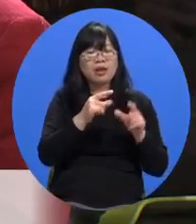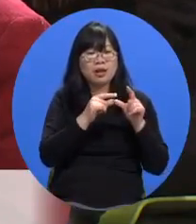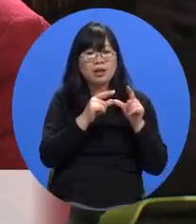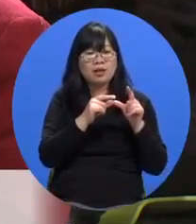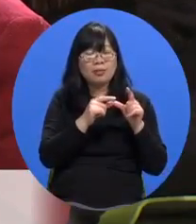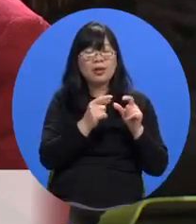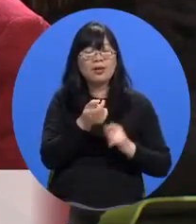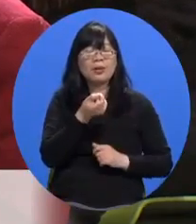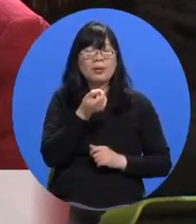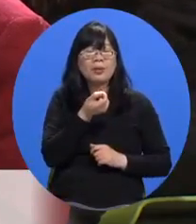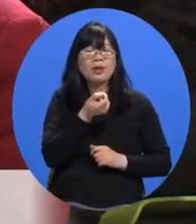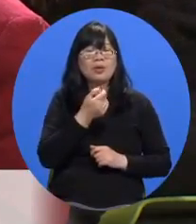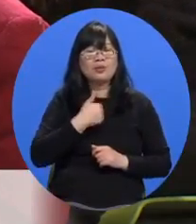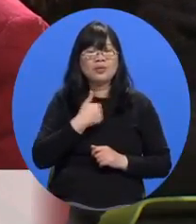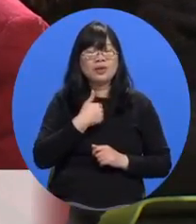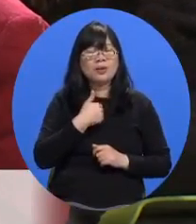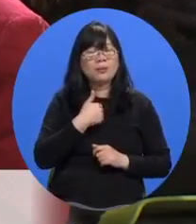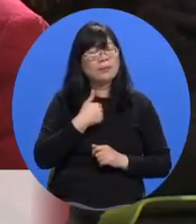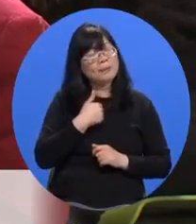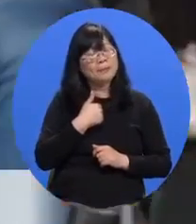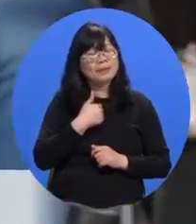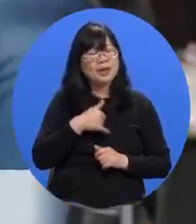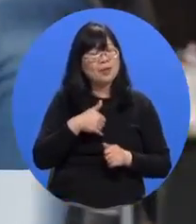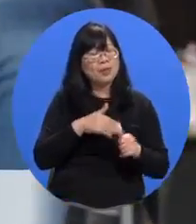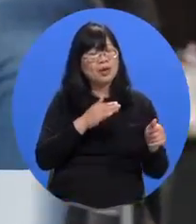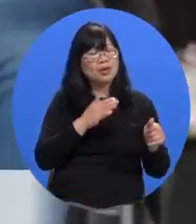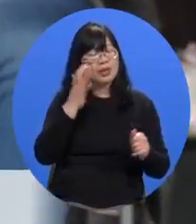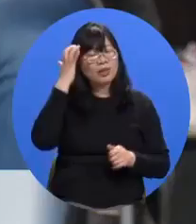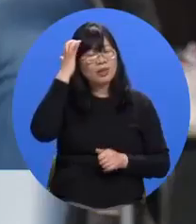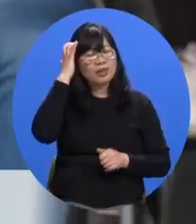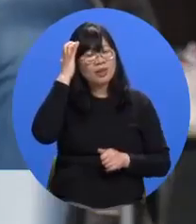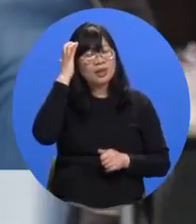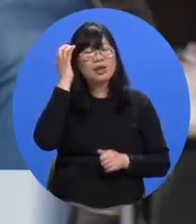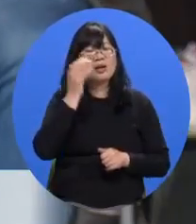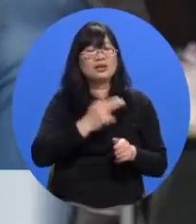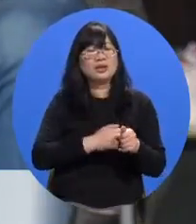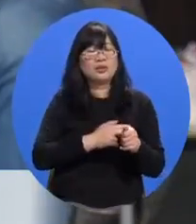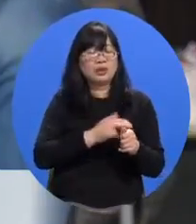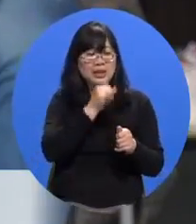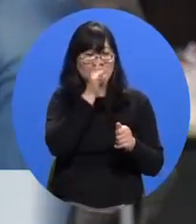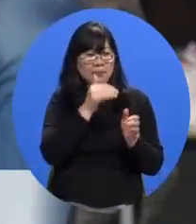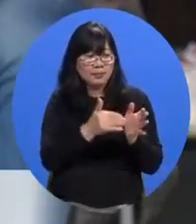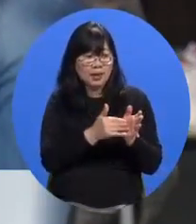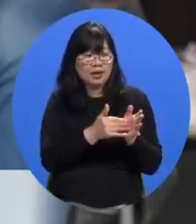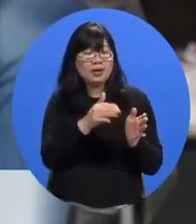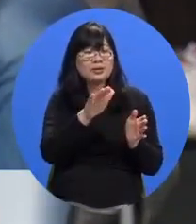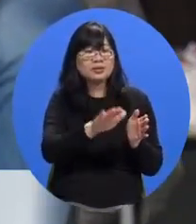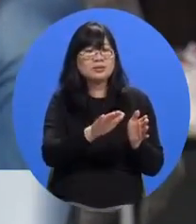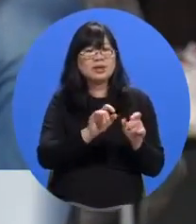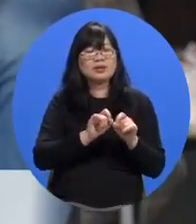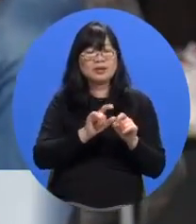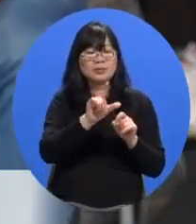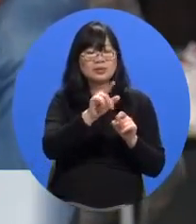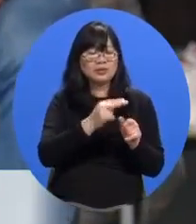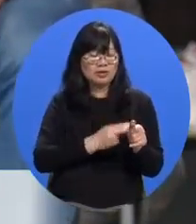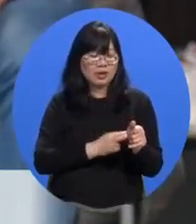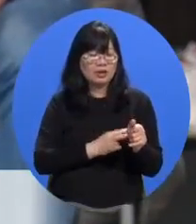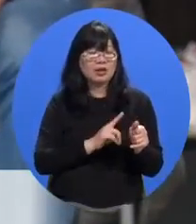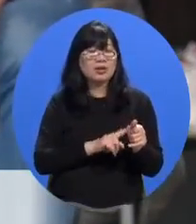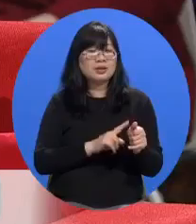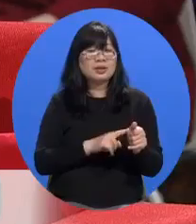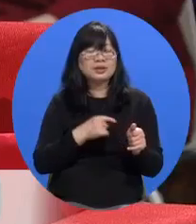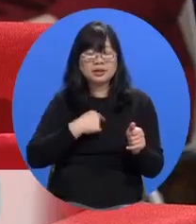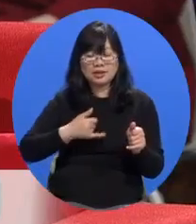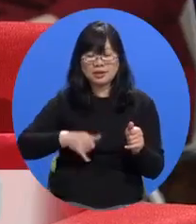약간 우리의 보내기는 좀 그런데라고 생각되는 선생님이 있기는 해요. 네. 그러나 대부분의 선생님들은